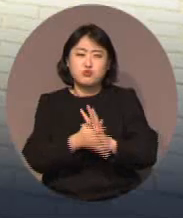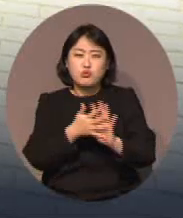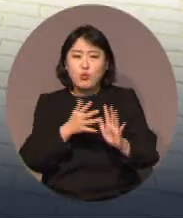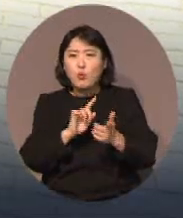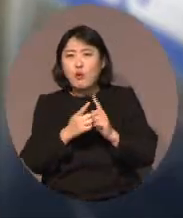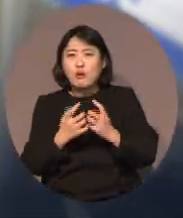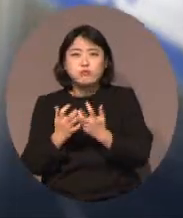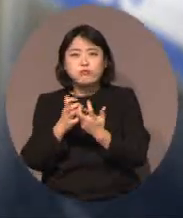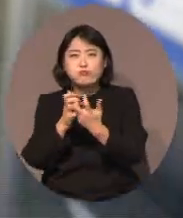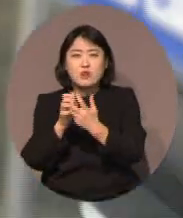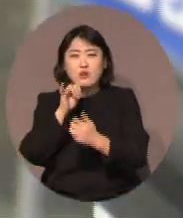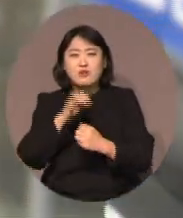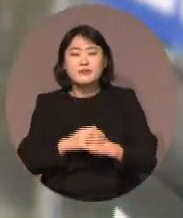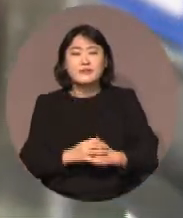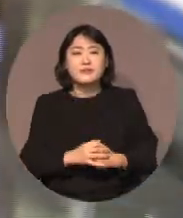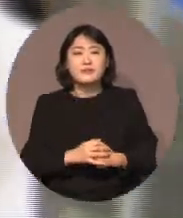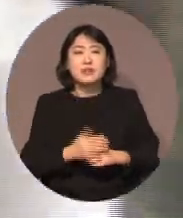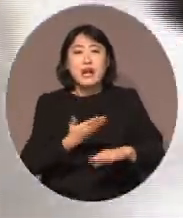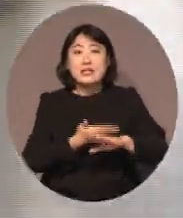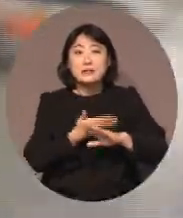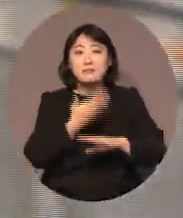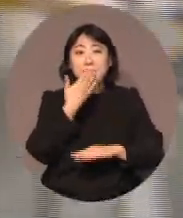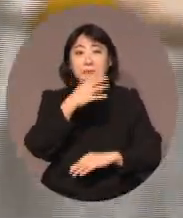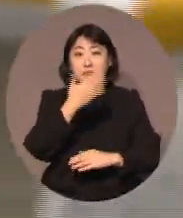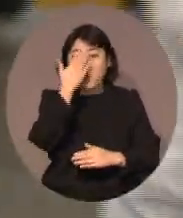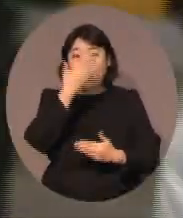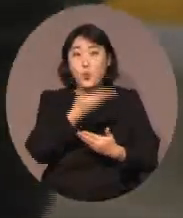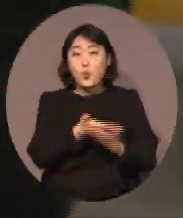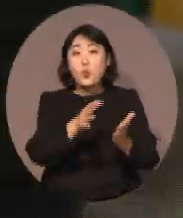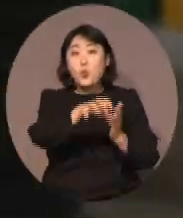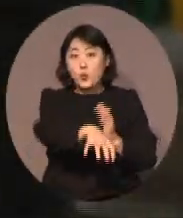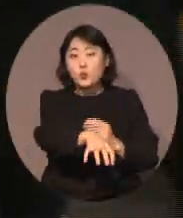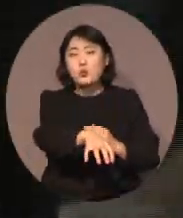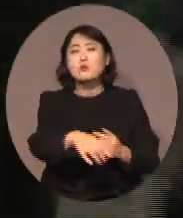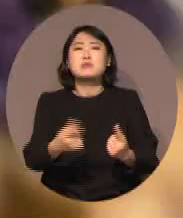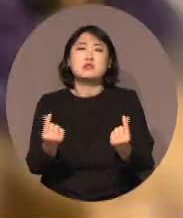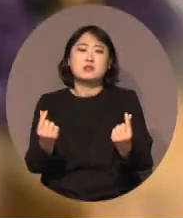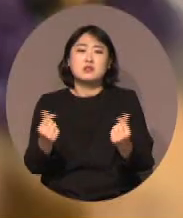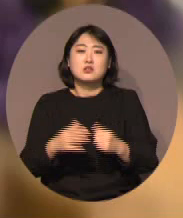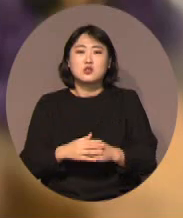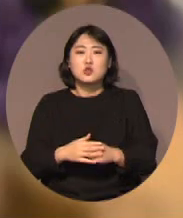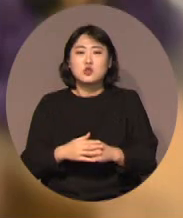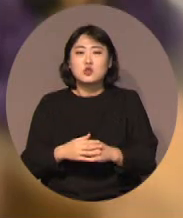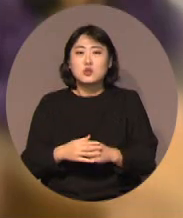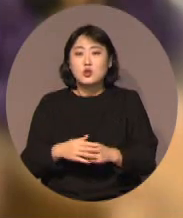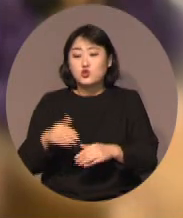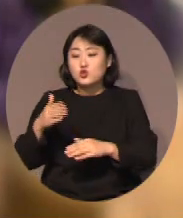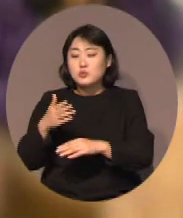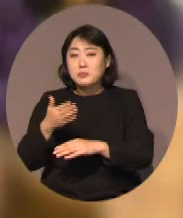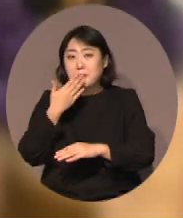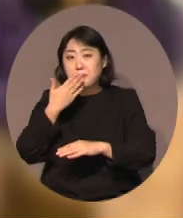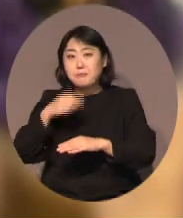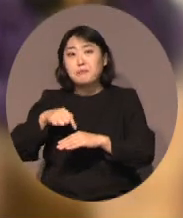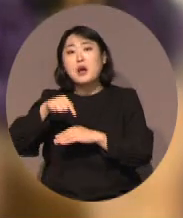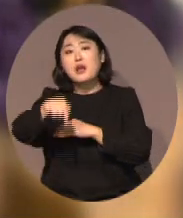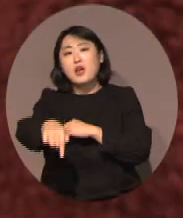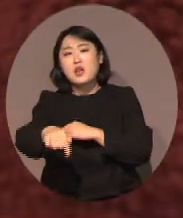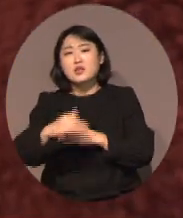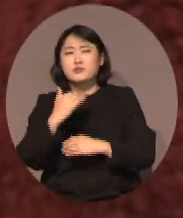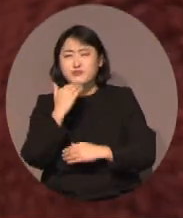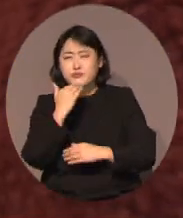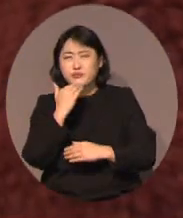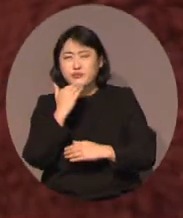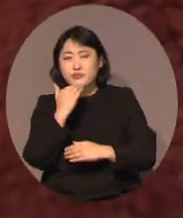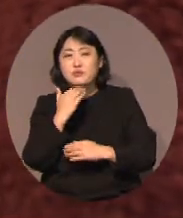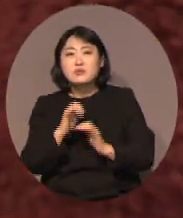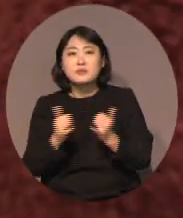들어가려고 그러잖아. 또 다른 급식소도 상황은 마찬가지. 주방 바깥은 급식을 기다리는 노인들로 어느새